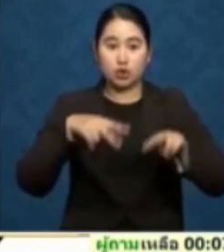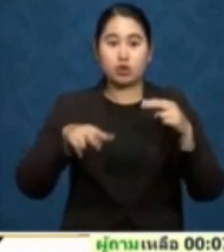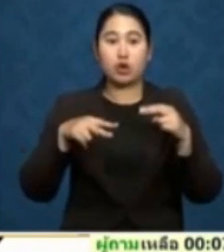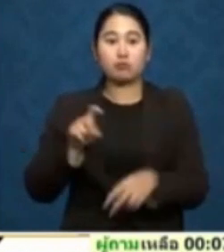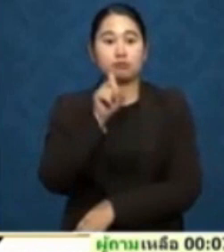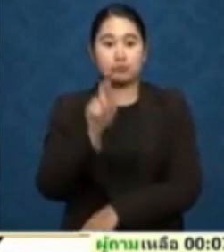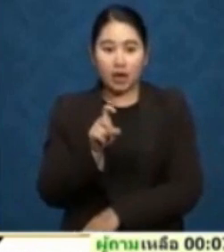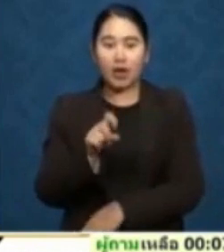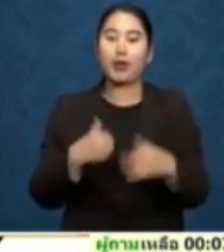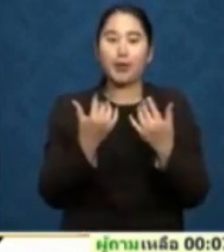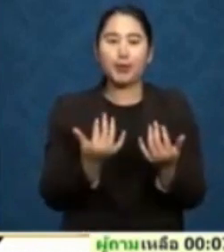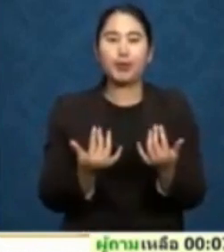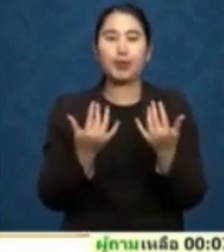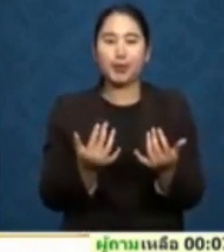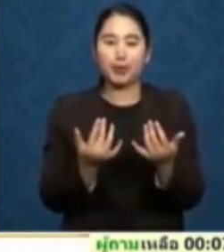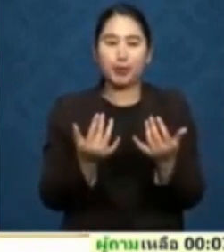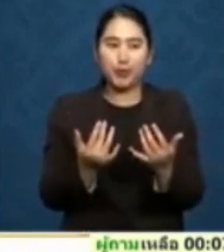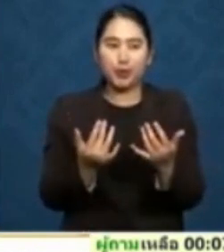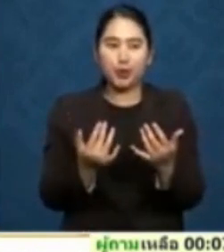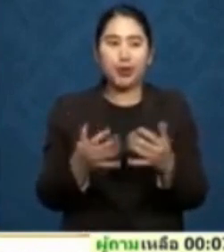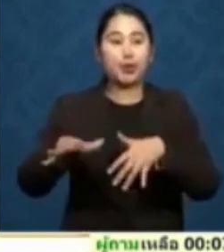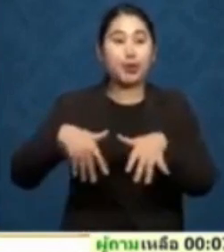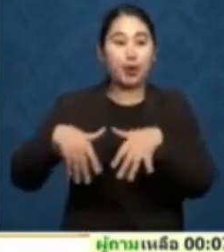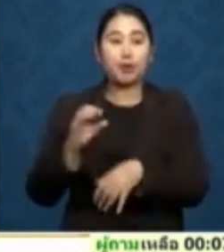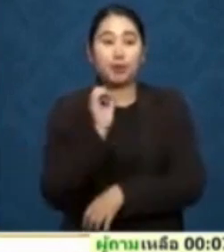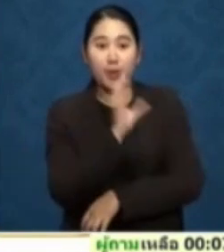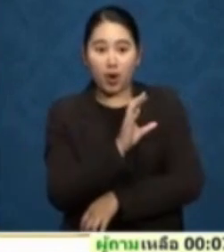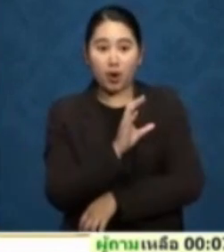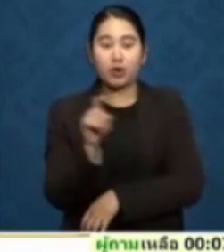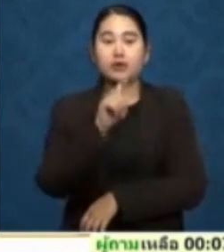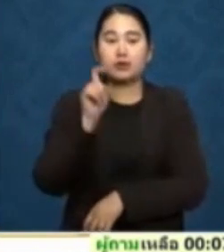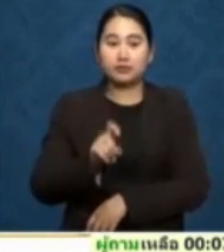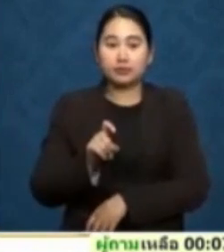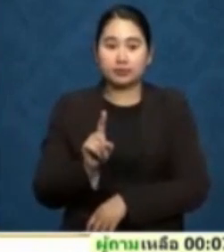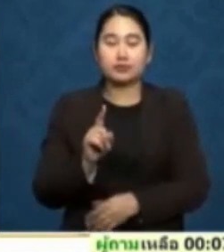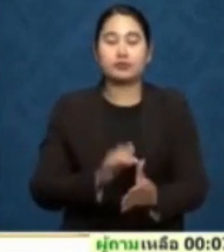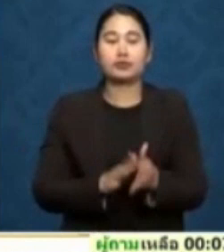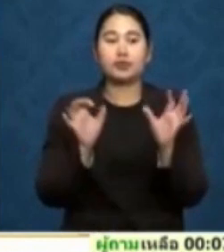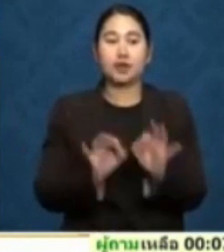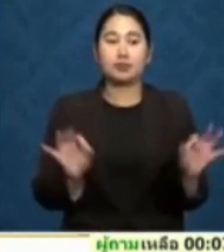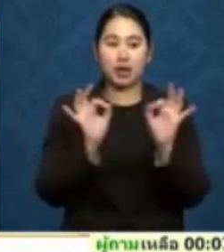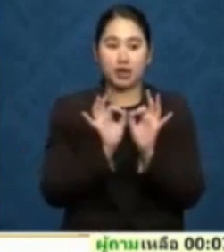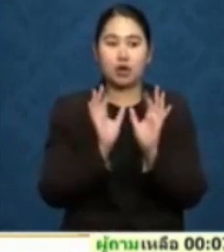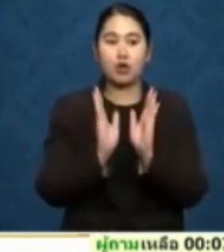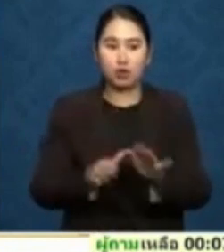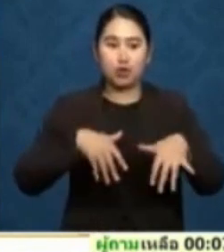รอให้คนที่ได้รับความเดือดร้อนเนี่ยร้องเรียนและที่สำคัญนะครับประชาชนร้องเรียน